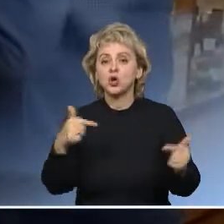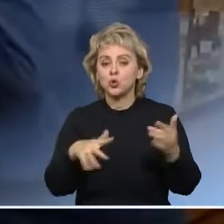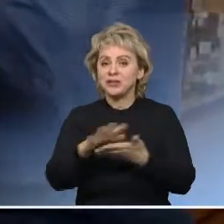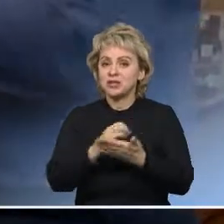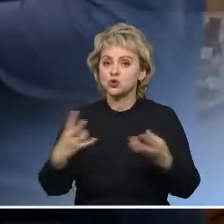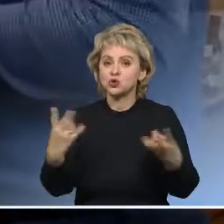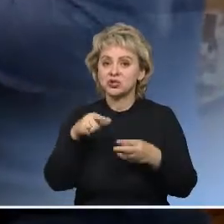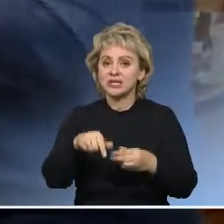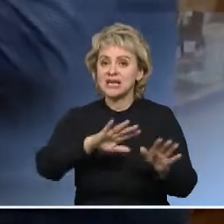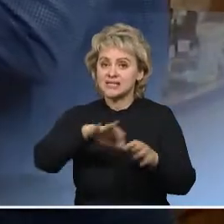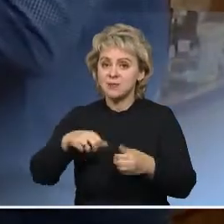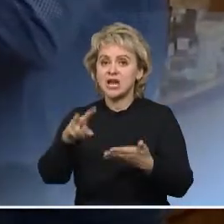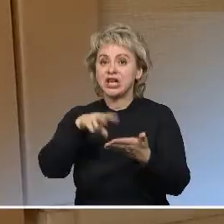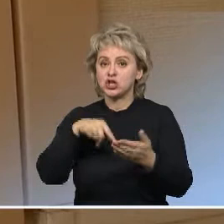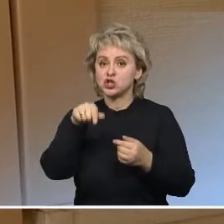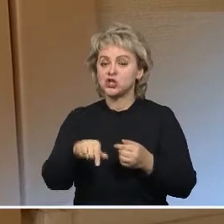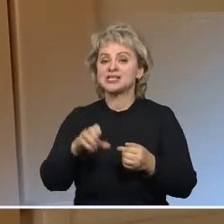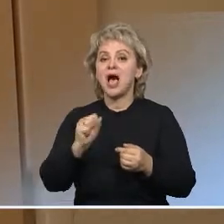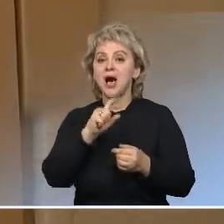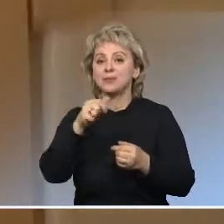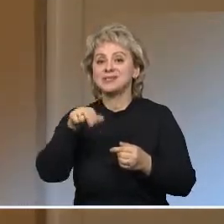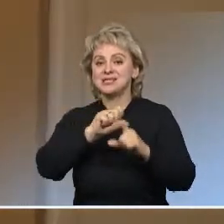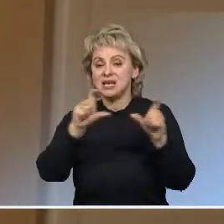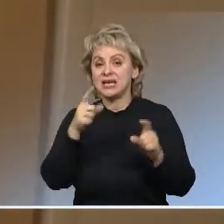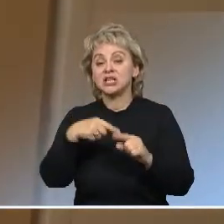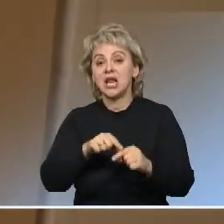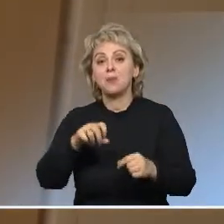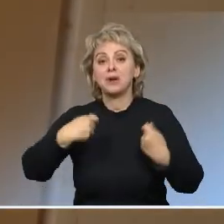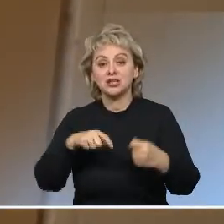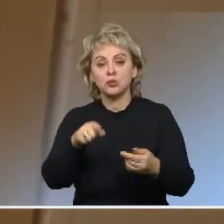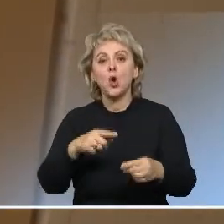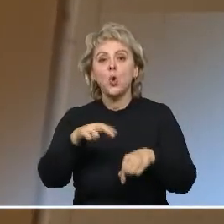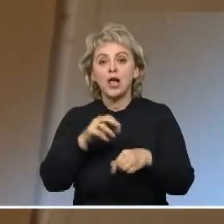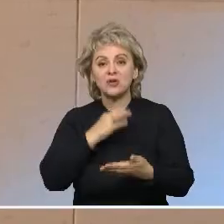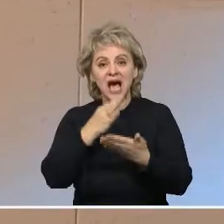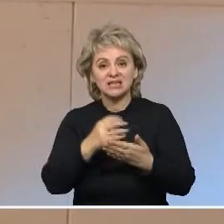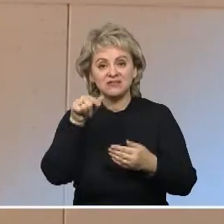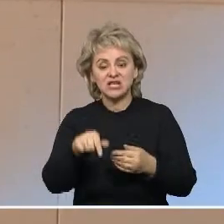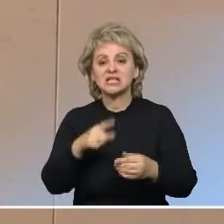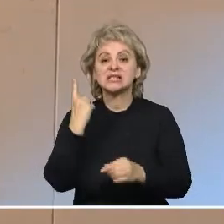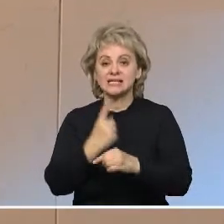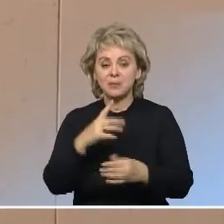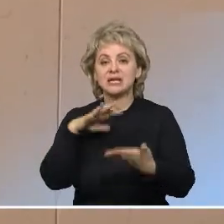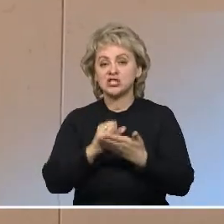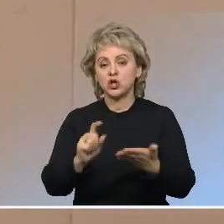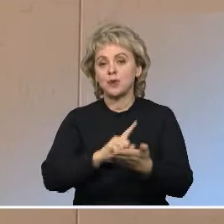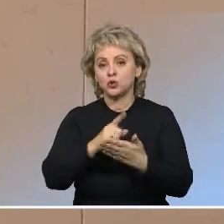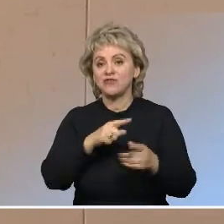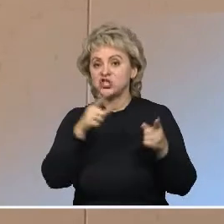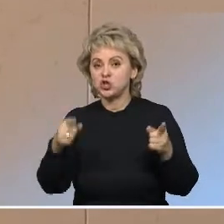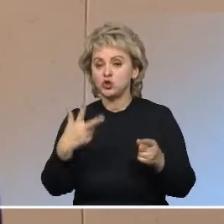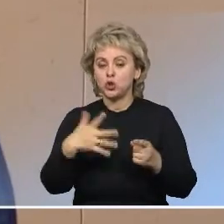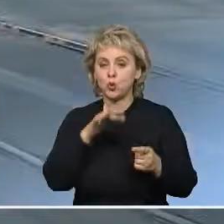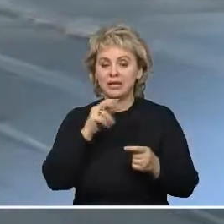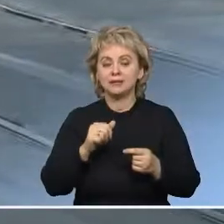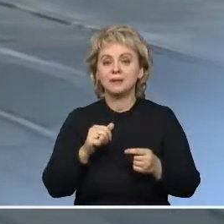нарушения необходимо отзывать лицензию у аптеки, а для фармацевтов установить уголовную ответственность и запрет занимать должность в течение